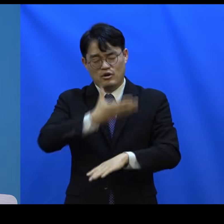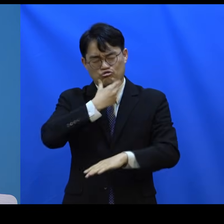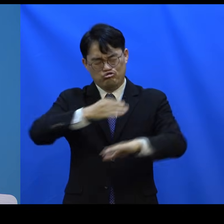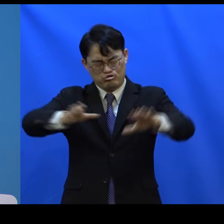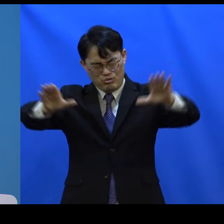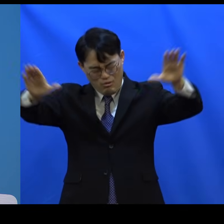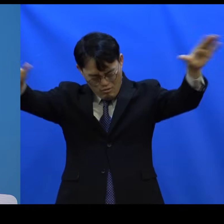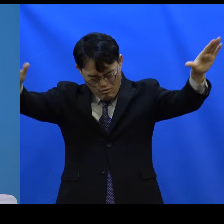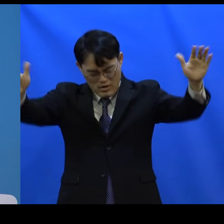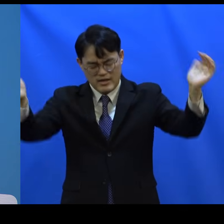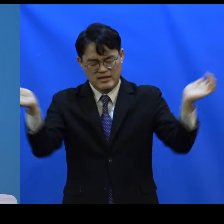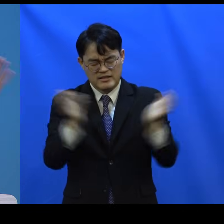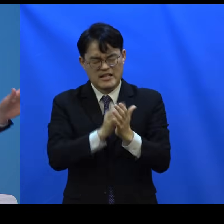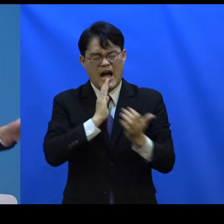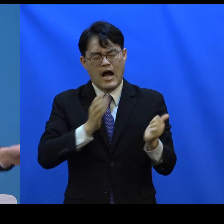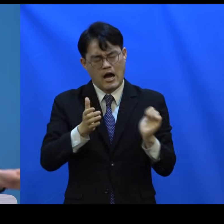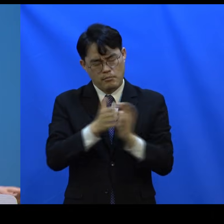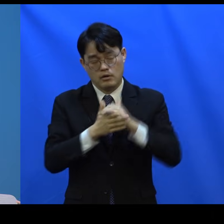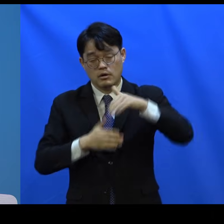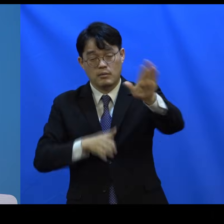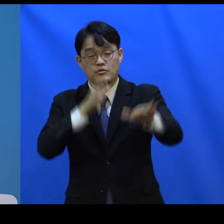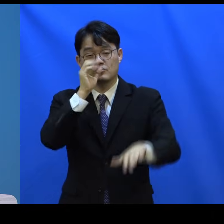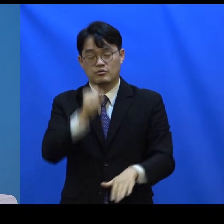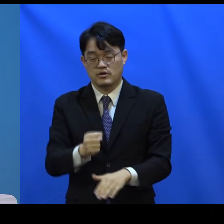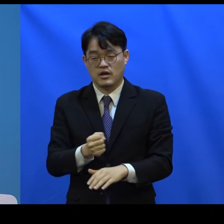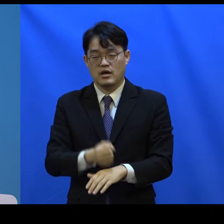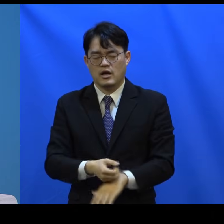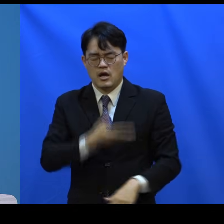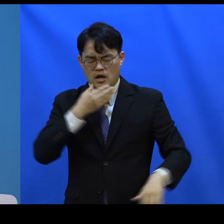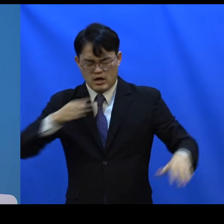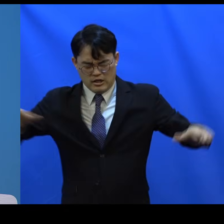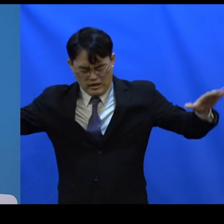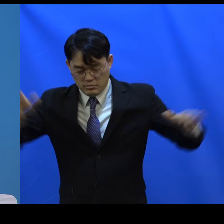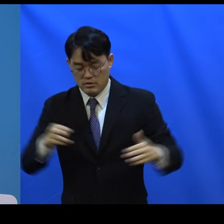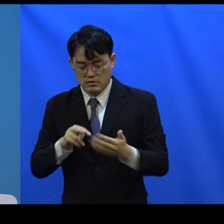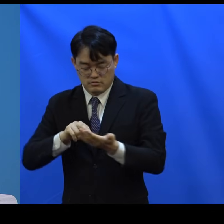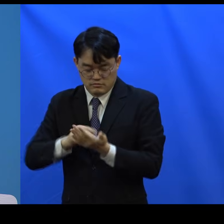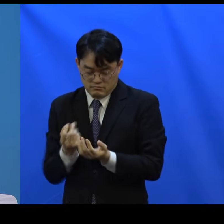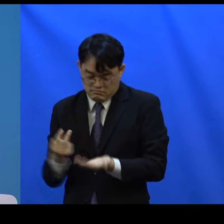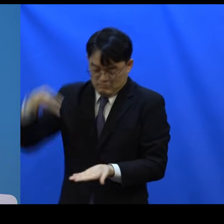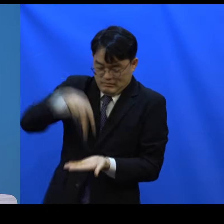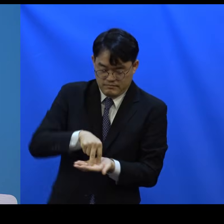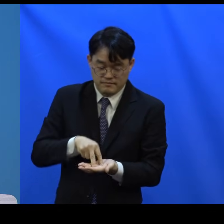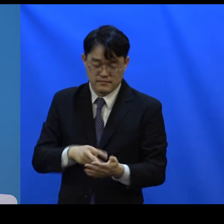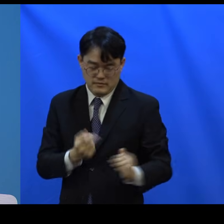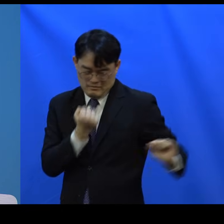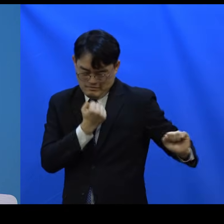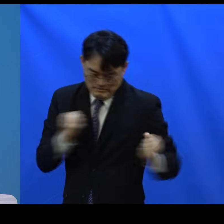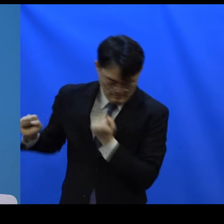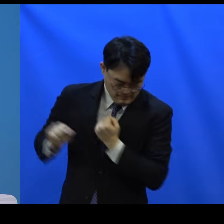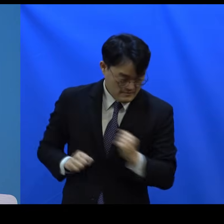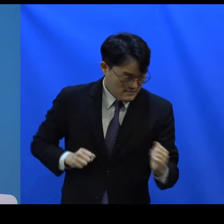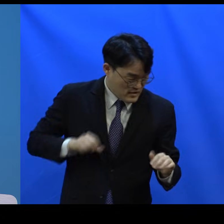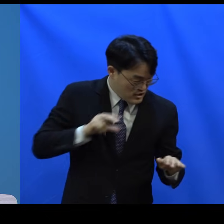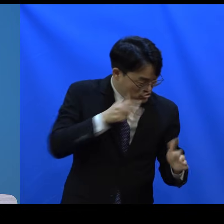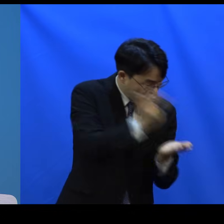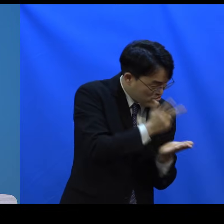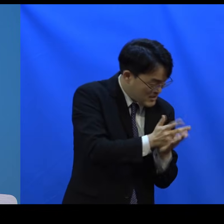하고 끝나야 돼요. 그리고 축복기도 끝나면 끝난 게 아니에요, 여러분. 그때가 중요해요. 큰일 났어요. 계속 강조하니까.